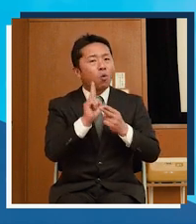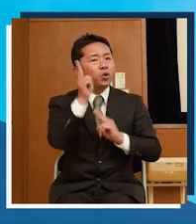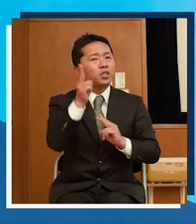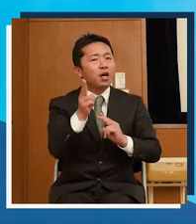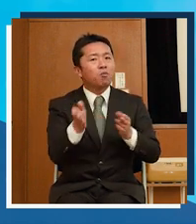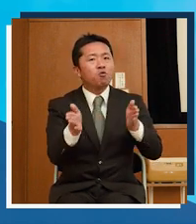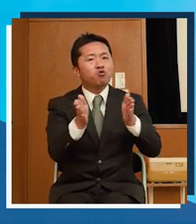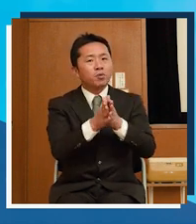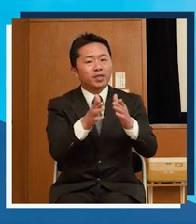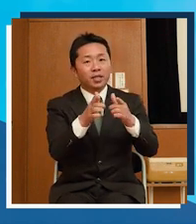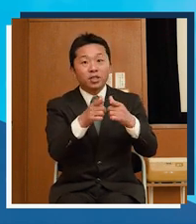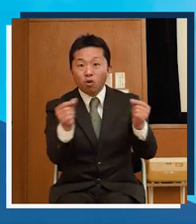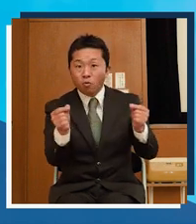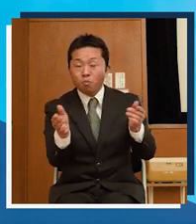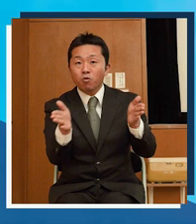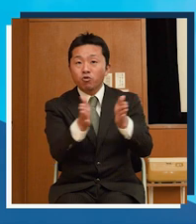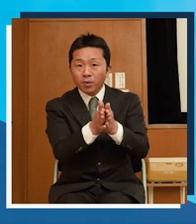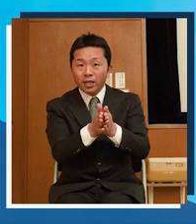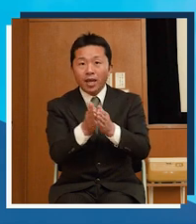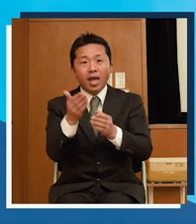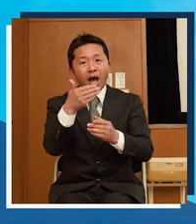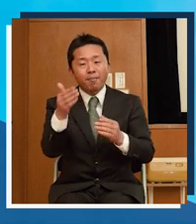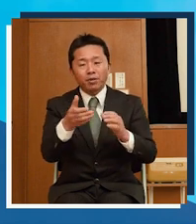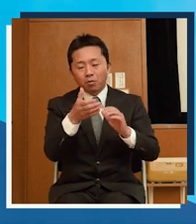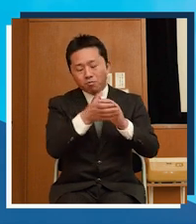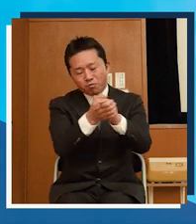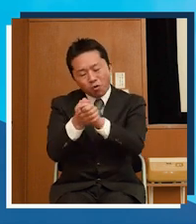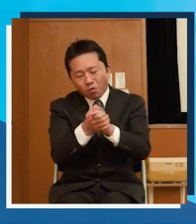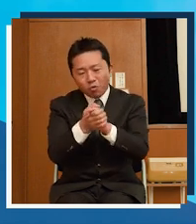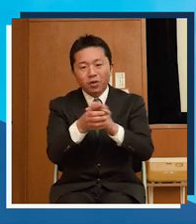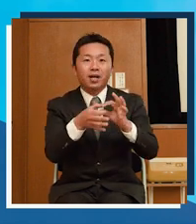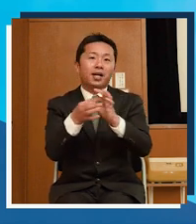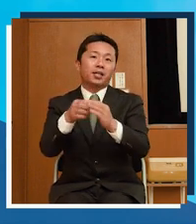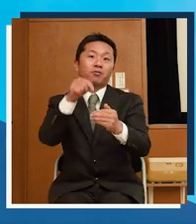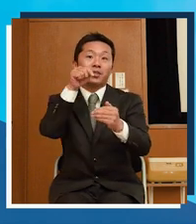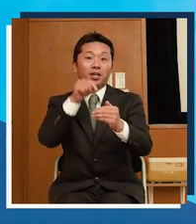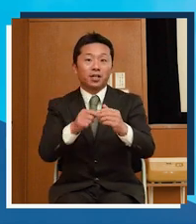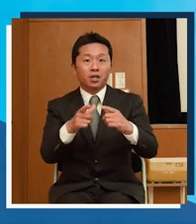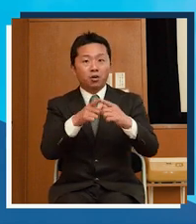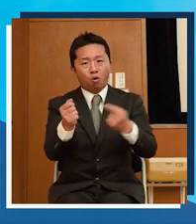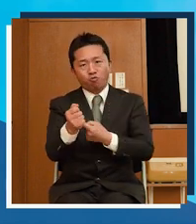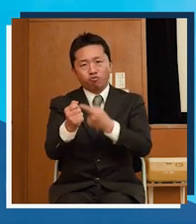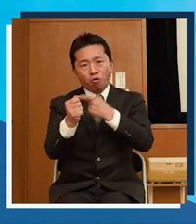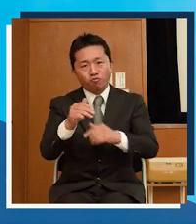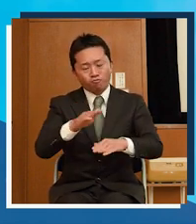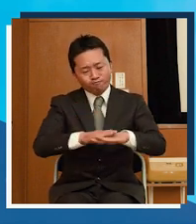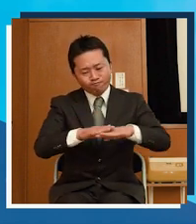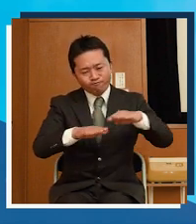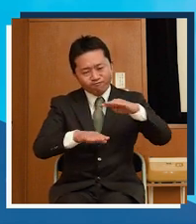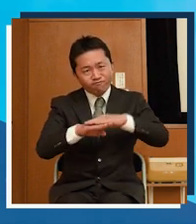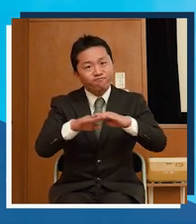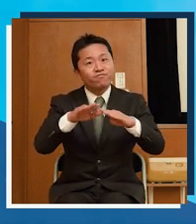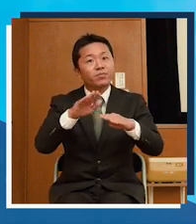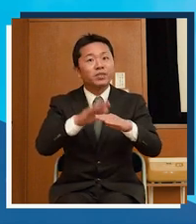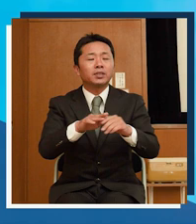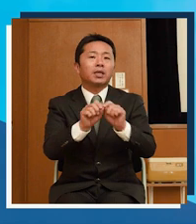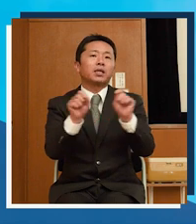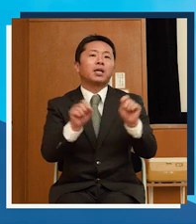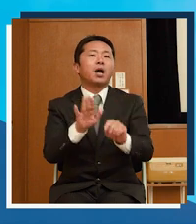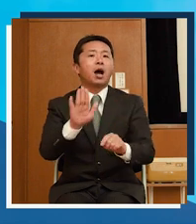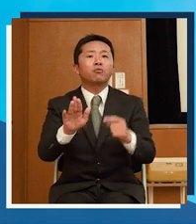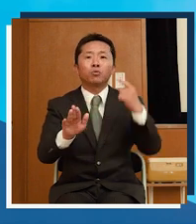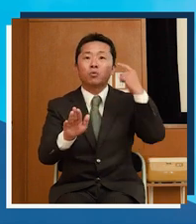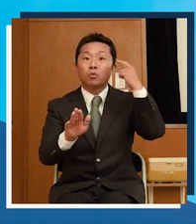全体がアメリカとの良好な関係の中でその国力をえ培ってきたということに鑑みてそのようなことを